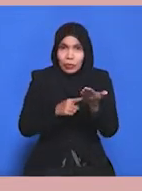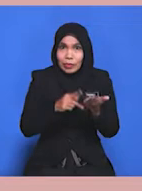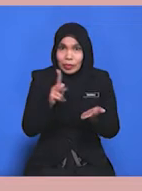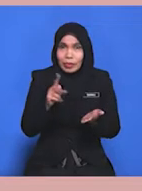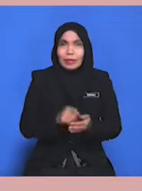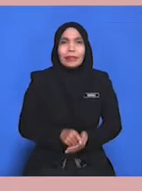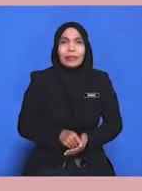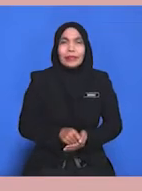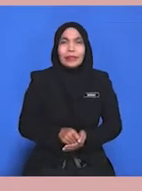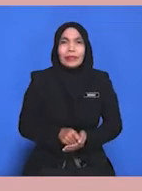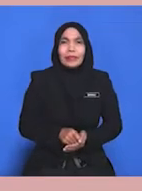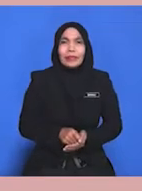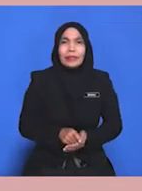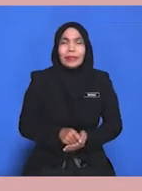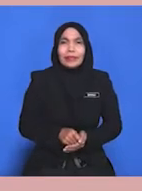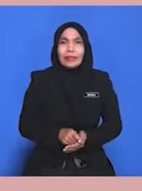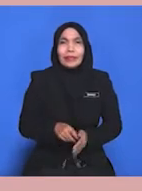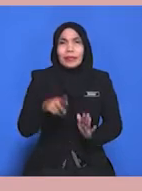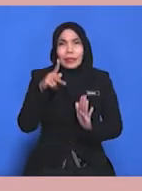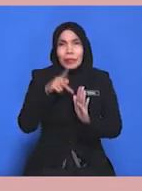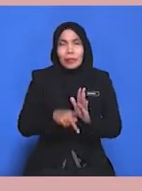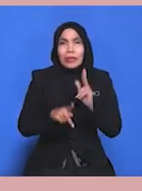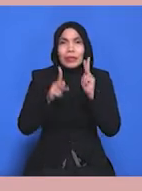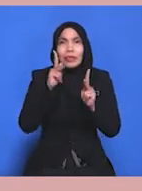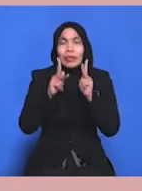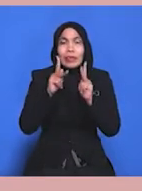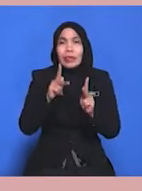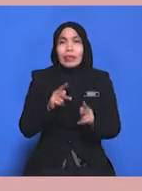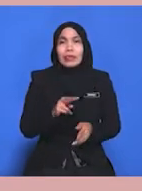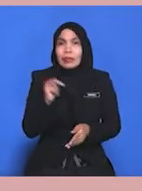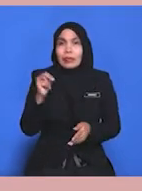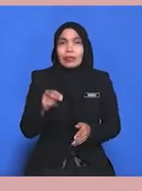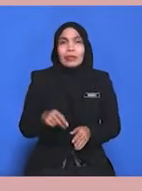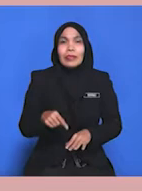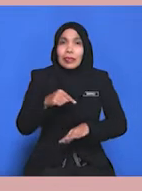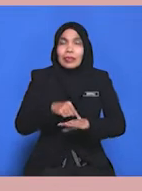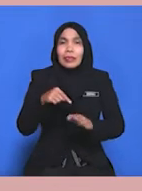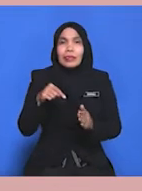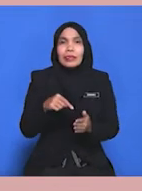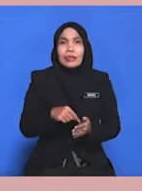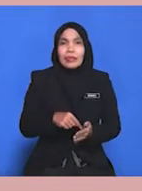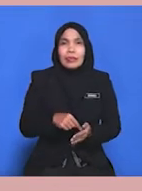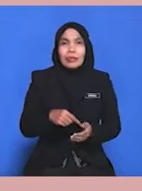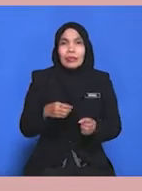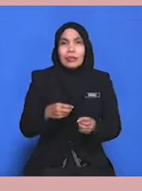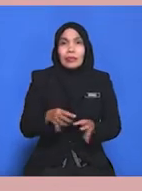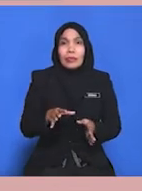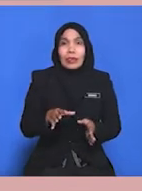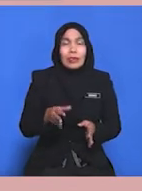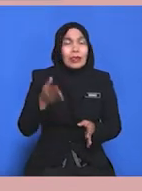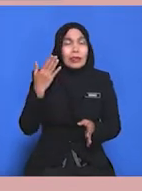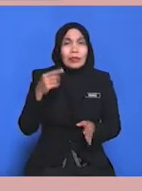Perkataan knockout mula digunakan pada tahun 1887. Seterusnya,